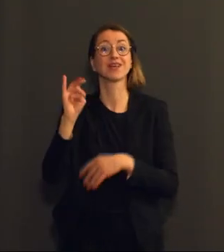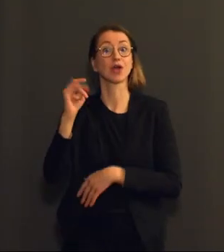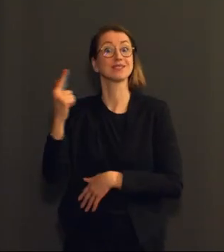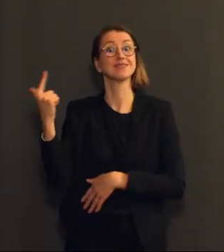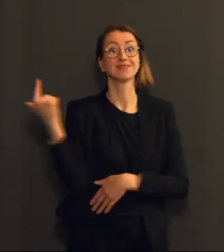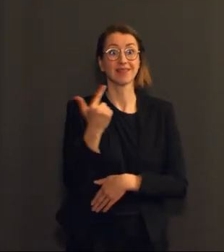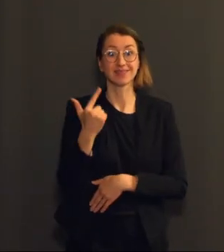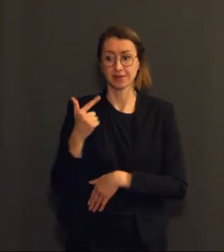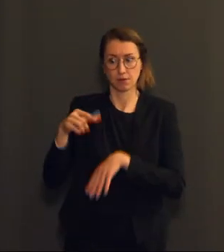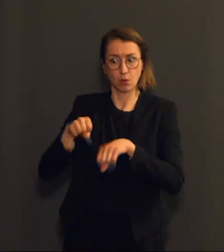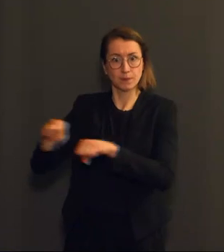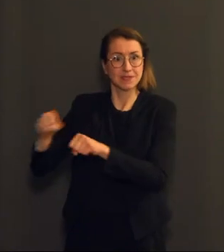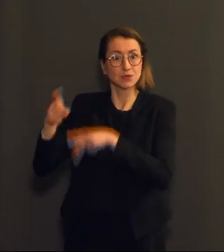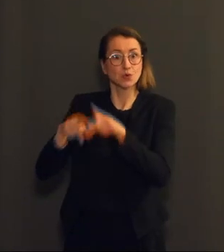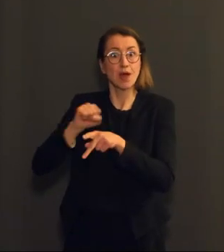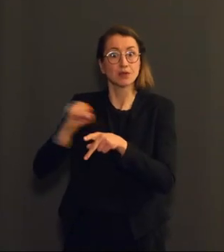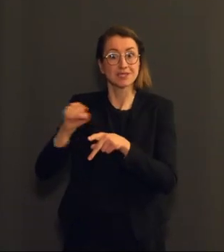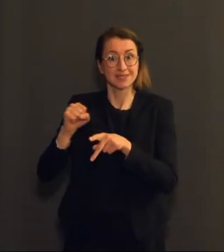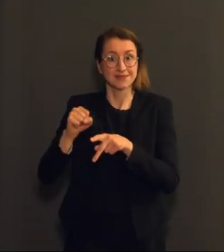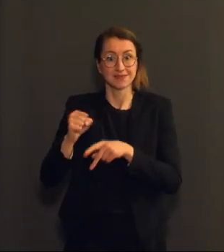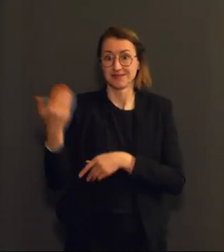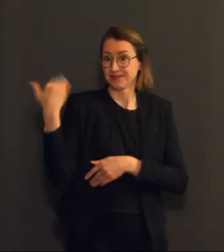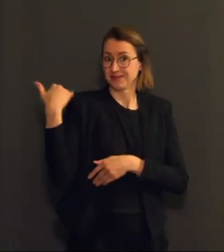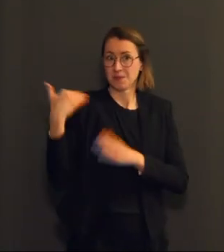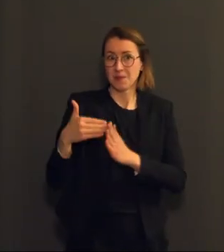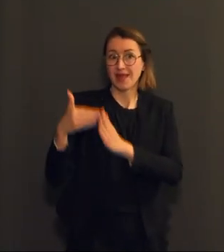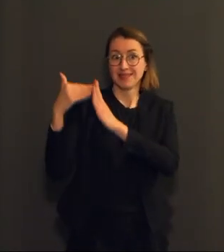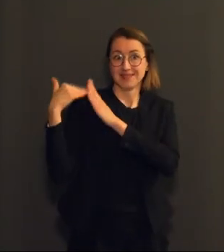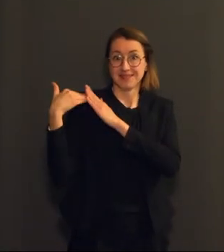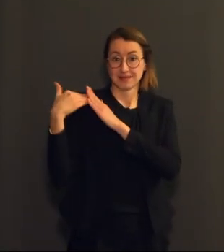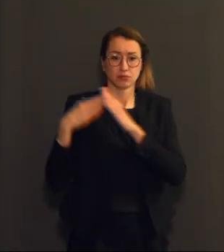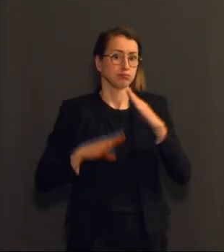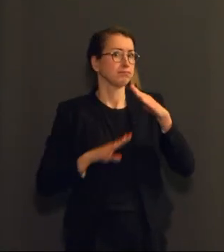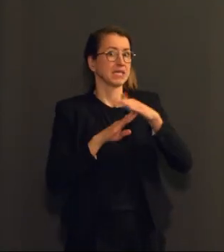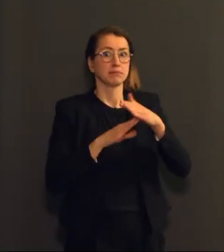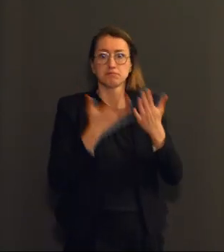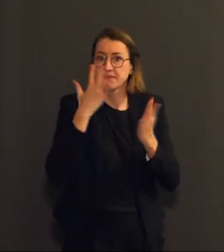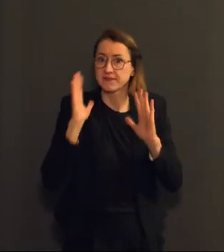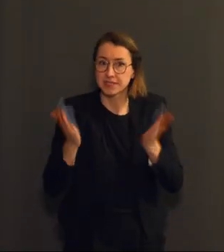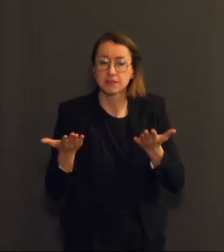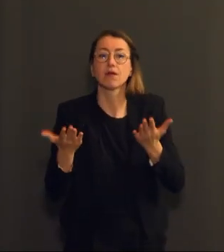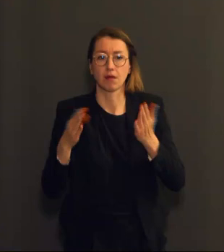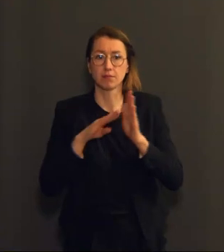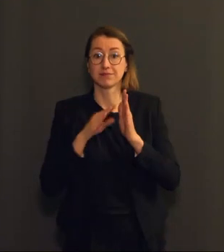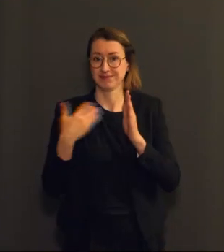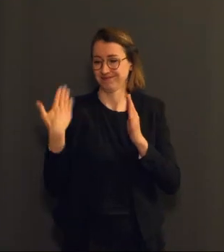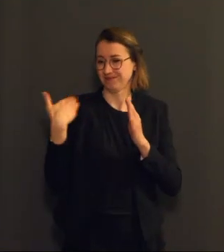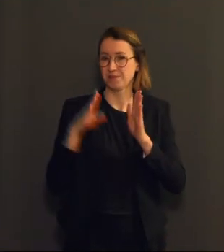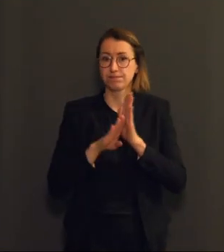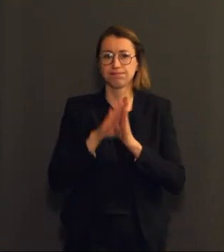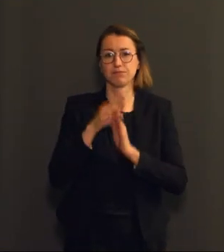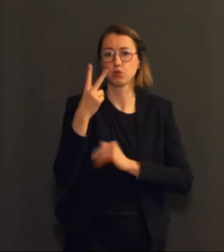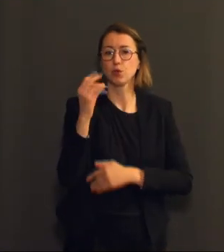mardi dernier. Ceci est même une petite augmentation de 2%. Ces chiffres vont probablement diminuer dans les jours qui